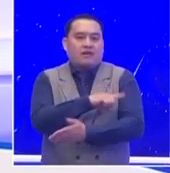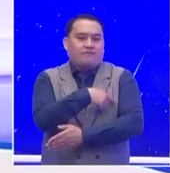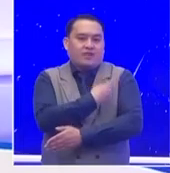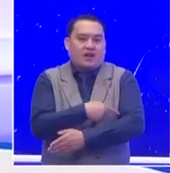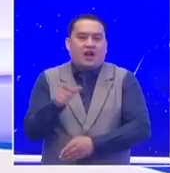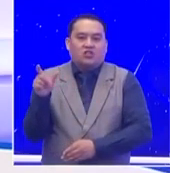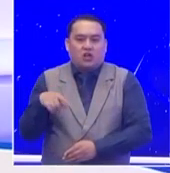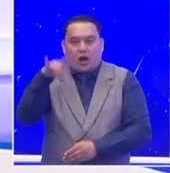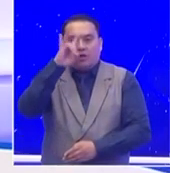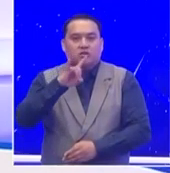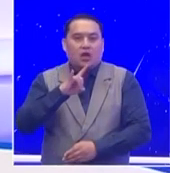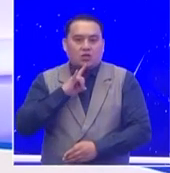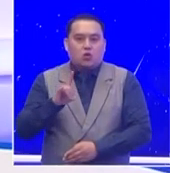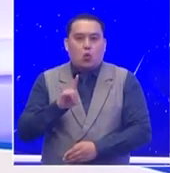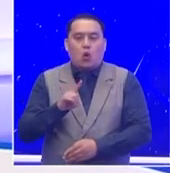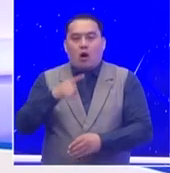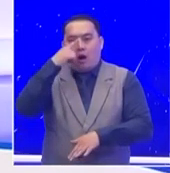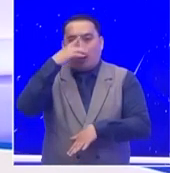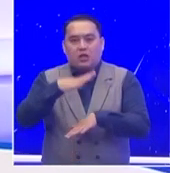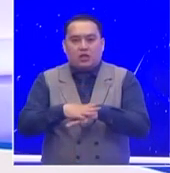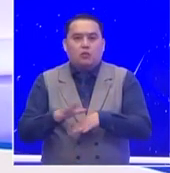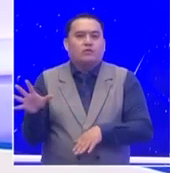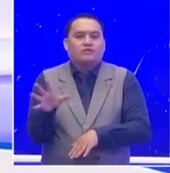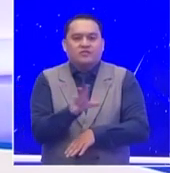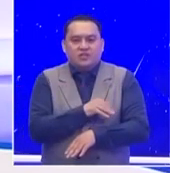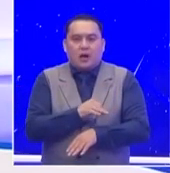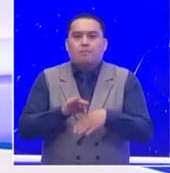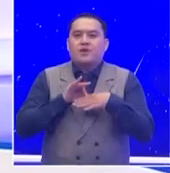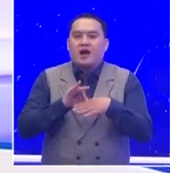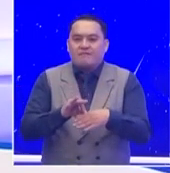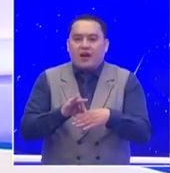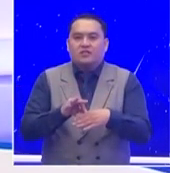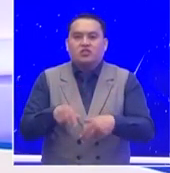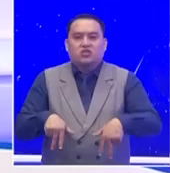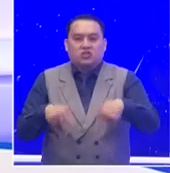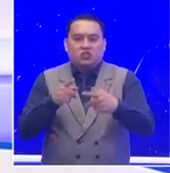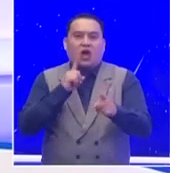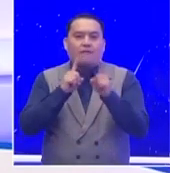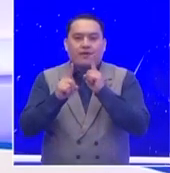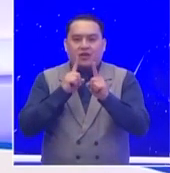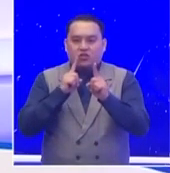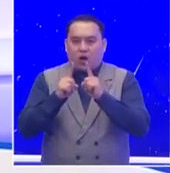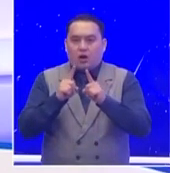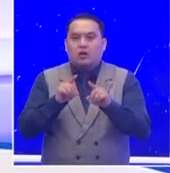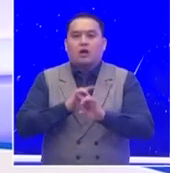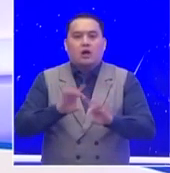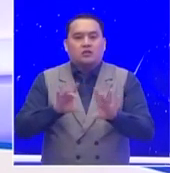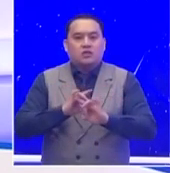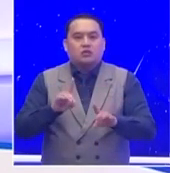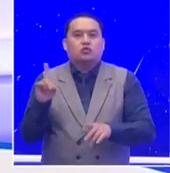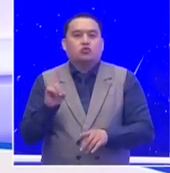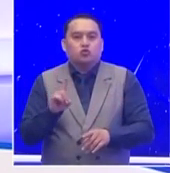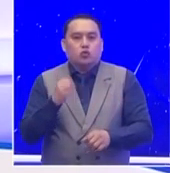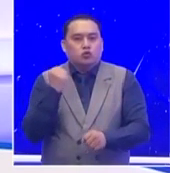врача страны подлежат неукосительному исполнению. Аким области, проводя онлайн-совещание с аппаратом, подчеркнул